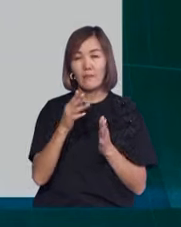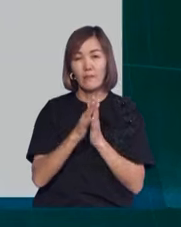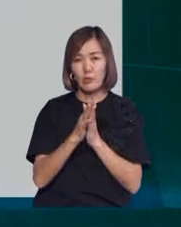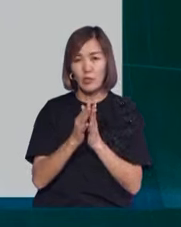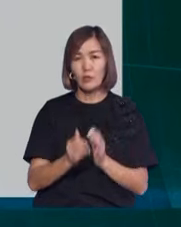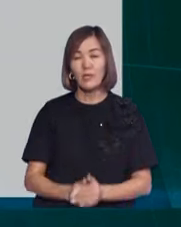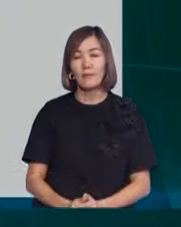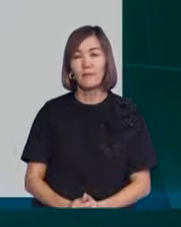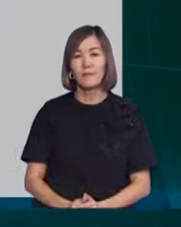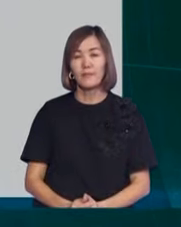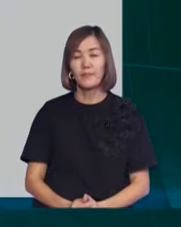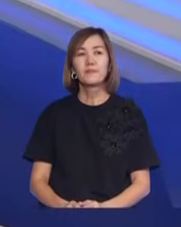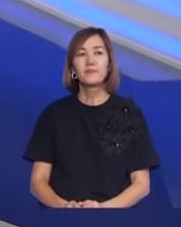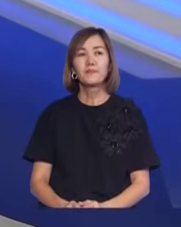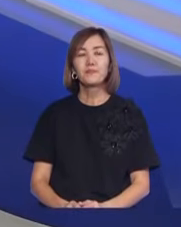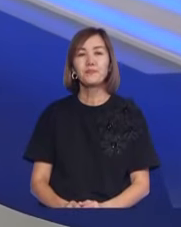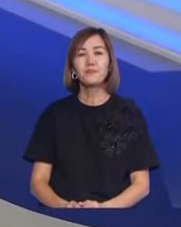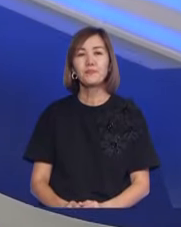или на пульт полиции 102.